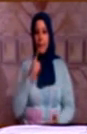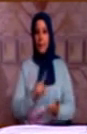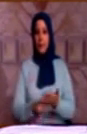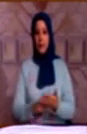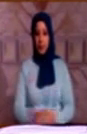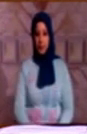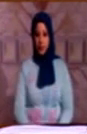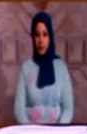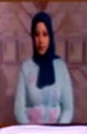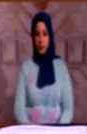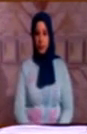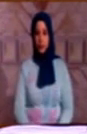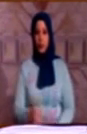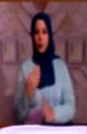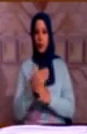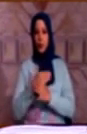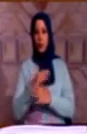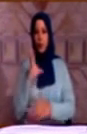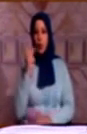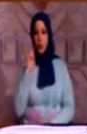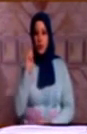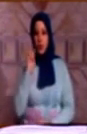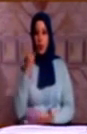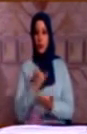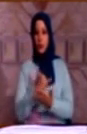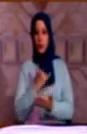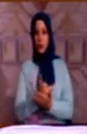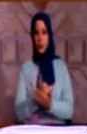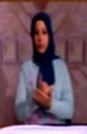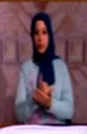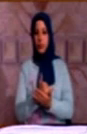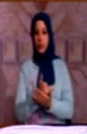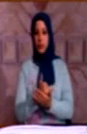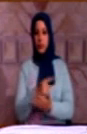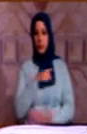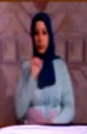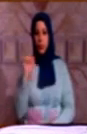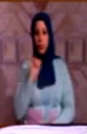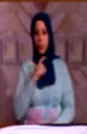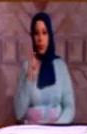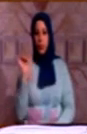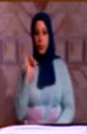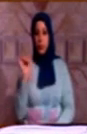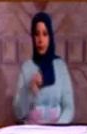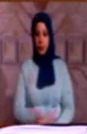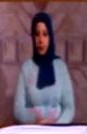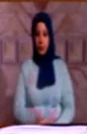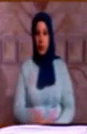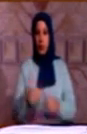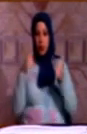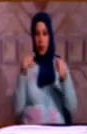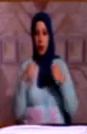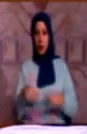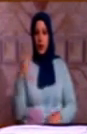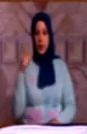وفقا لما يراه كل وزير ومسؤول معني يعني مش هنقول انه رئيس الوزراء طلع قرار ان احنا نقعد في البيت نشتغل